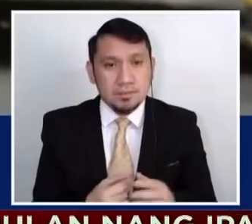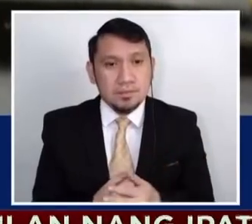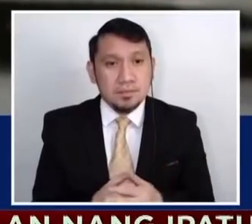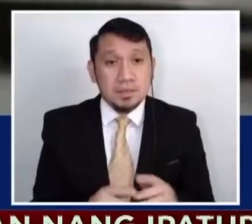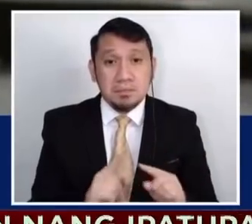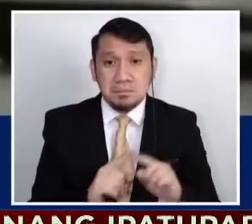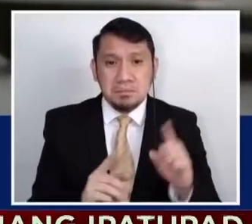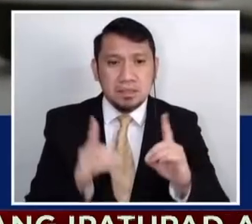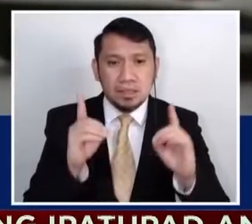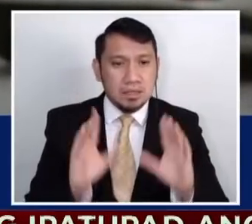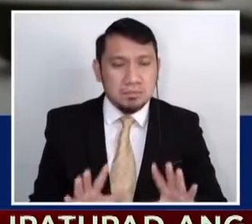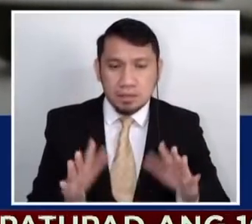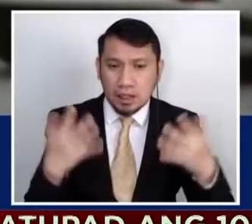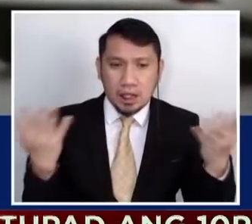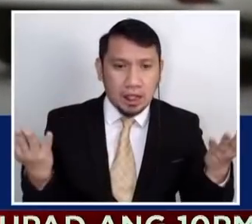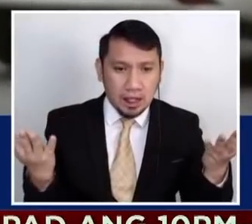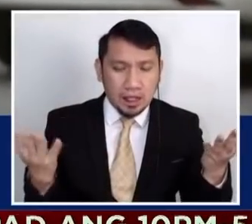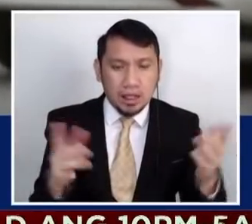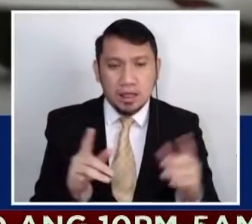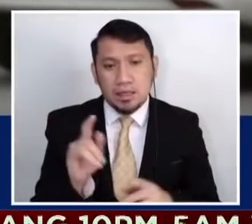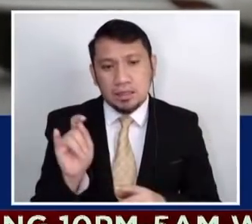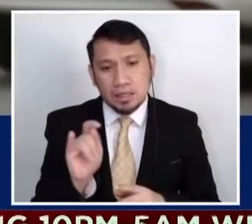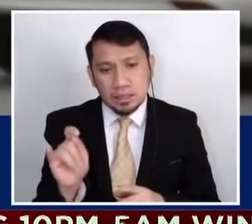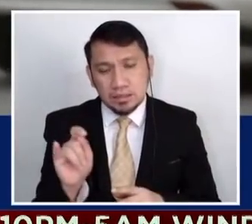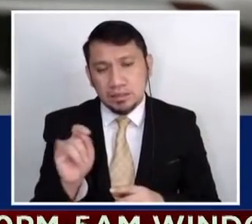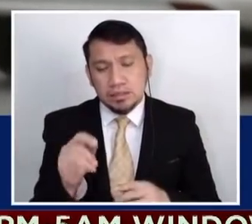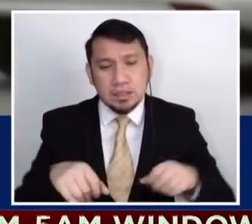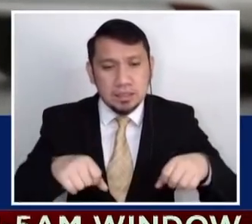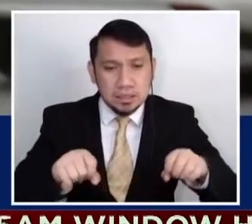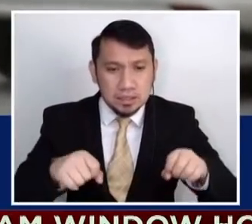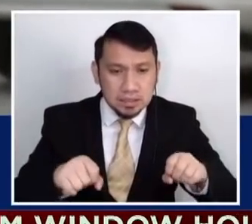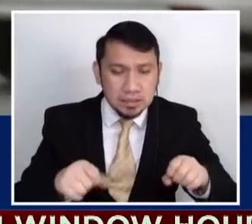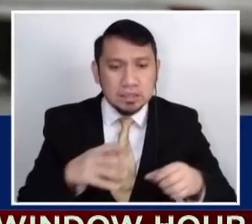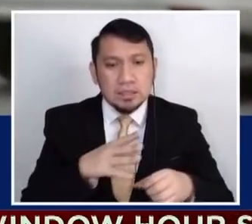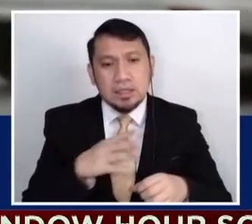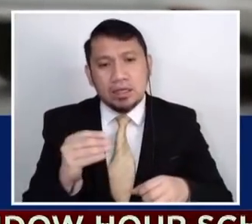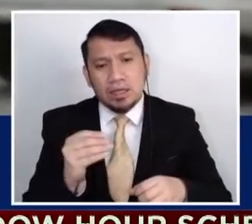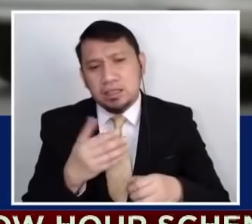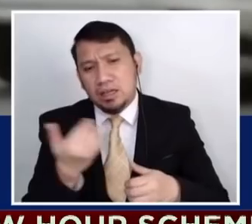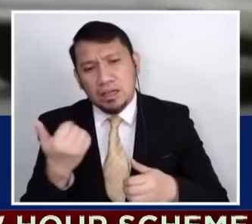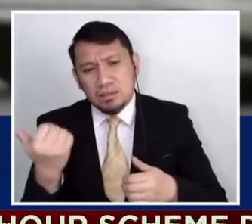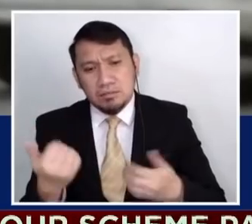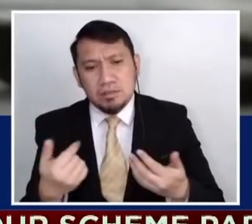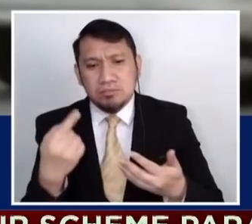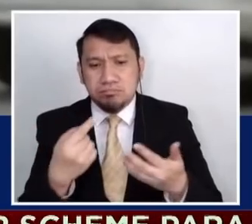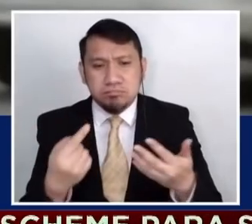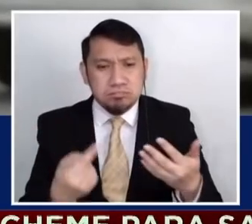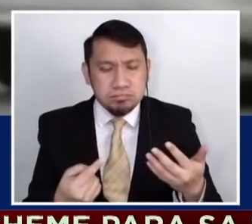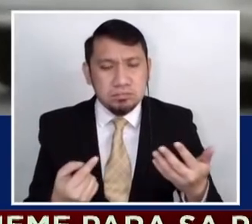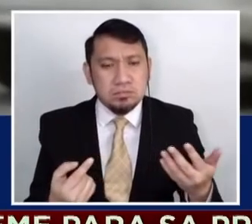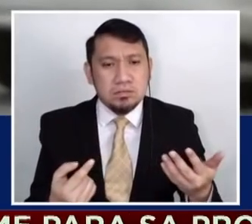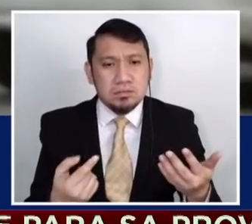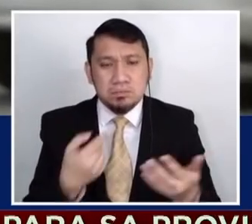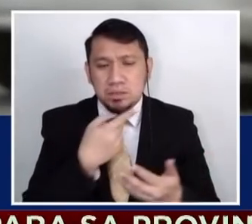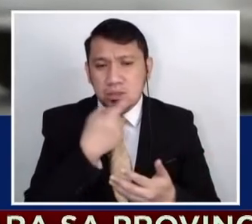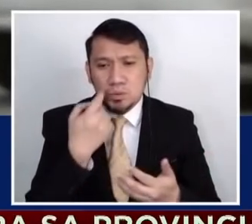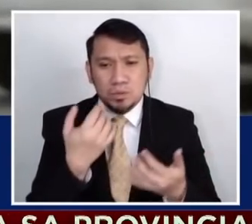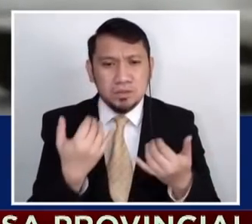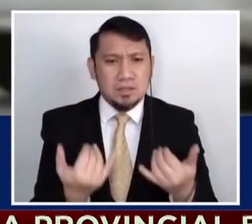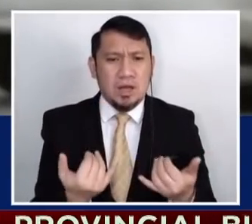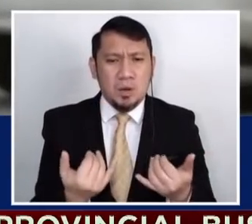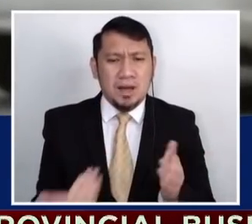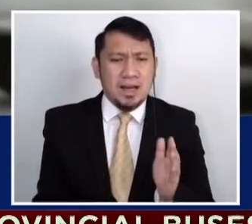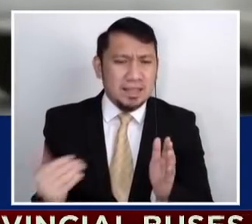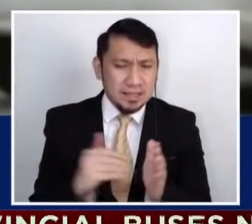mga driver ng taxi, tricycle, UV Express at mga delivery riders sa gitna na naman ng panibagong pagsipa